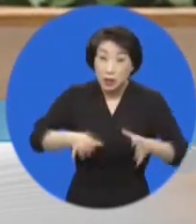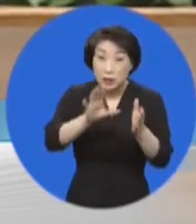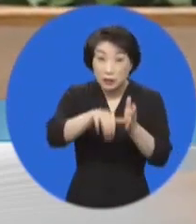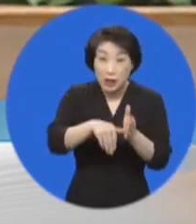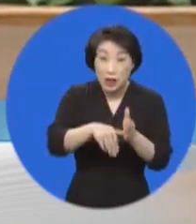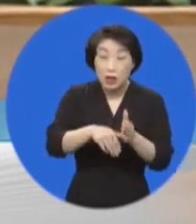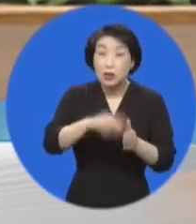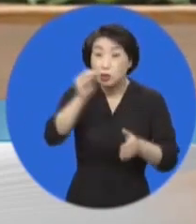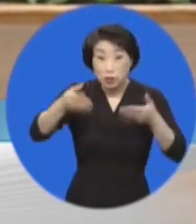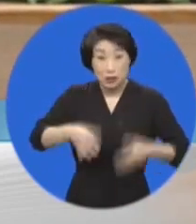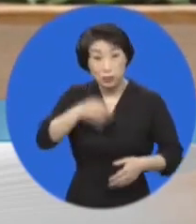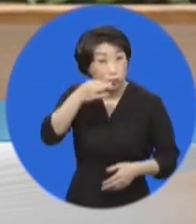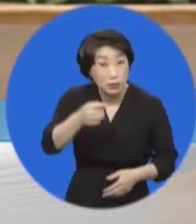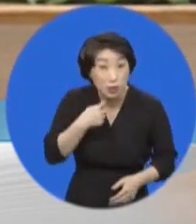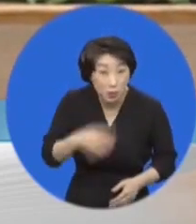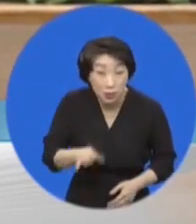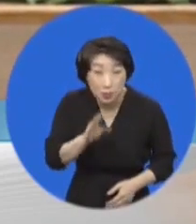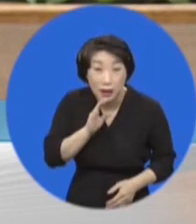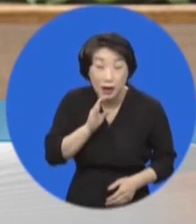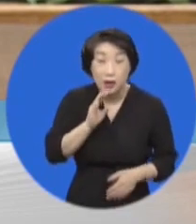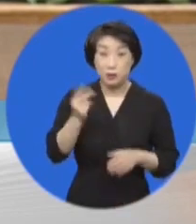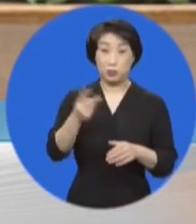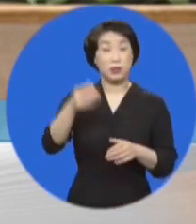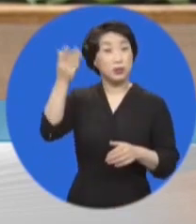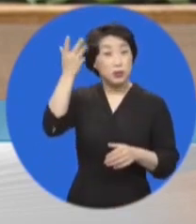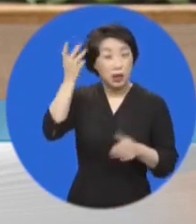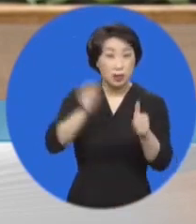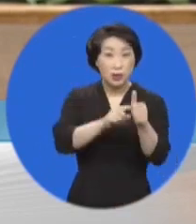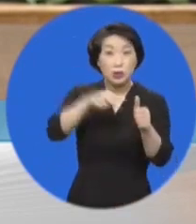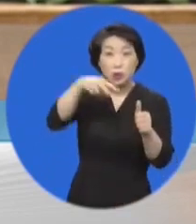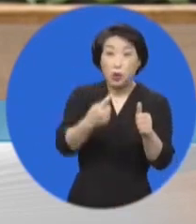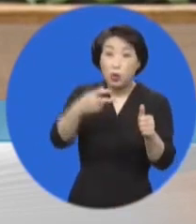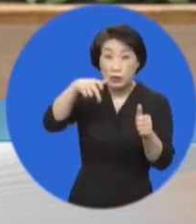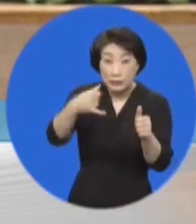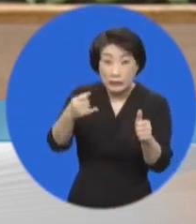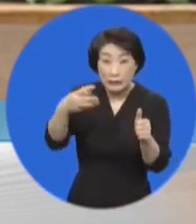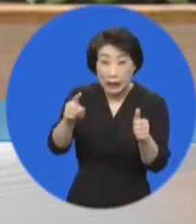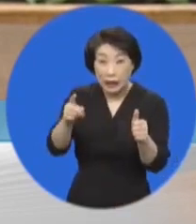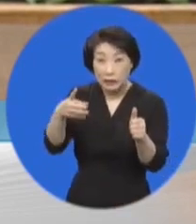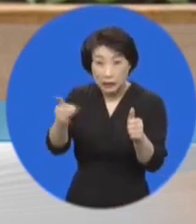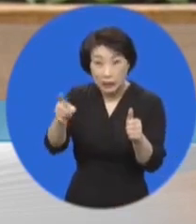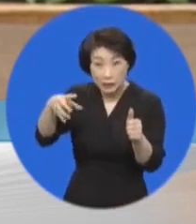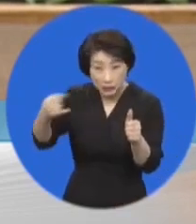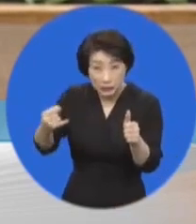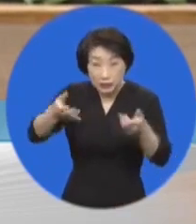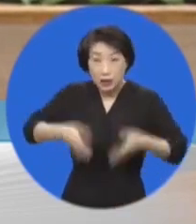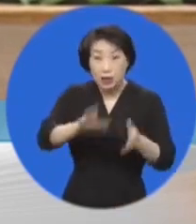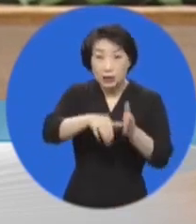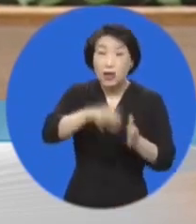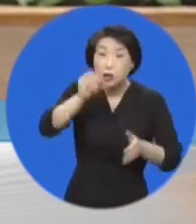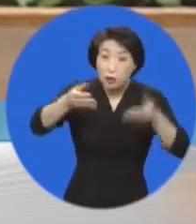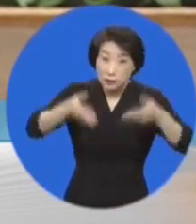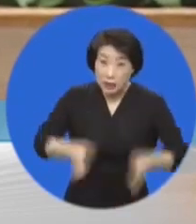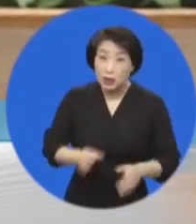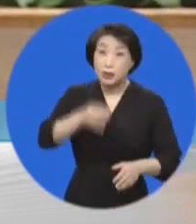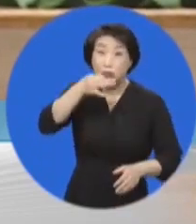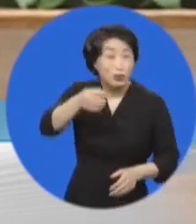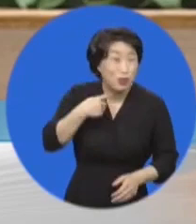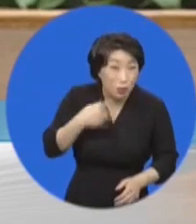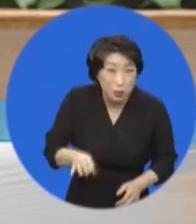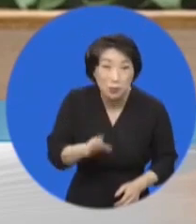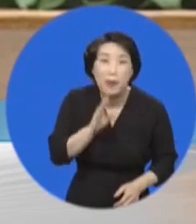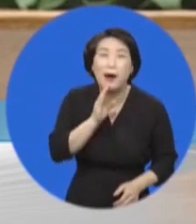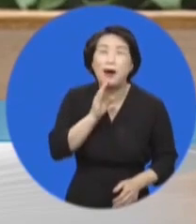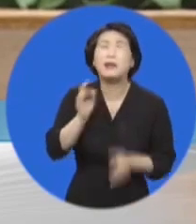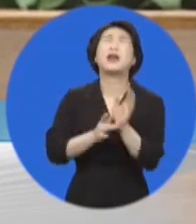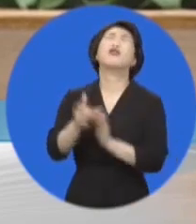소크라테스가 태어났을 때도 성탄이라는 말을 안 썼어. 하나님의 아들 예수에게만 거룩한 탄생을